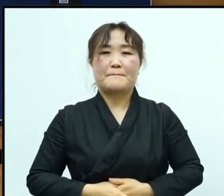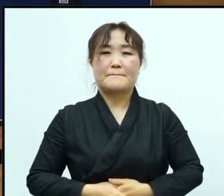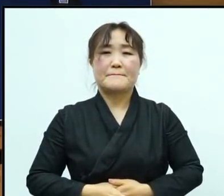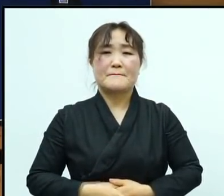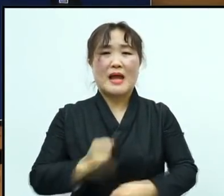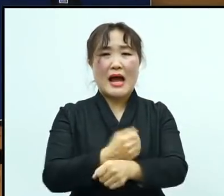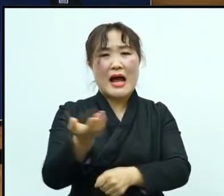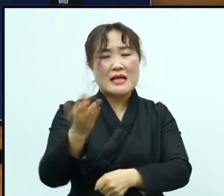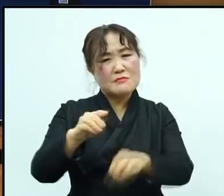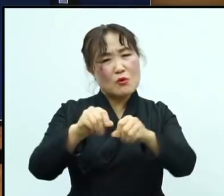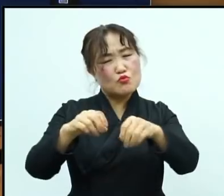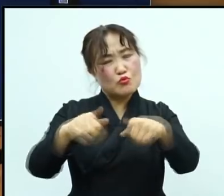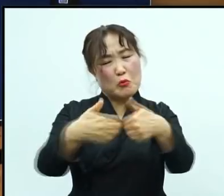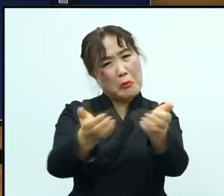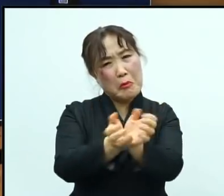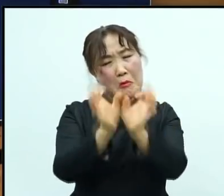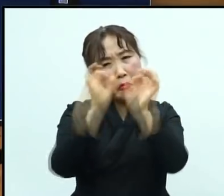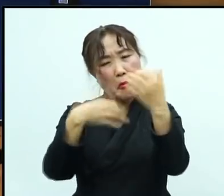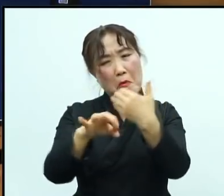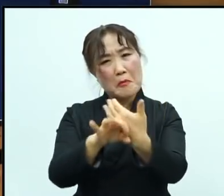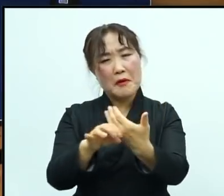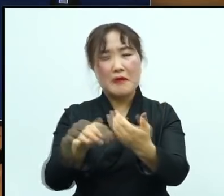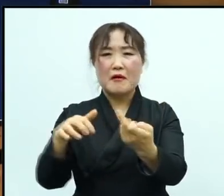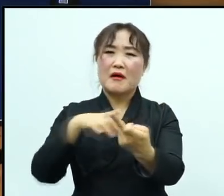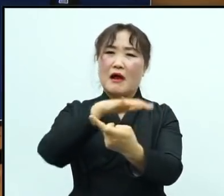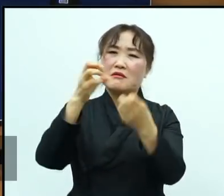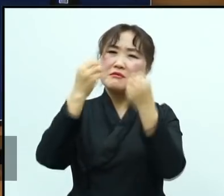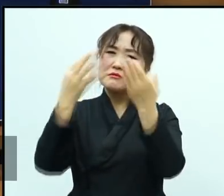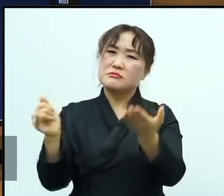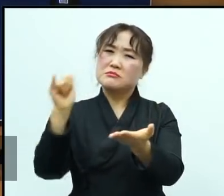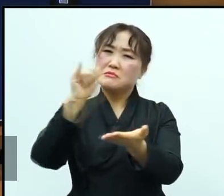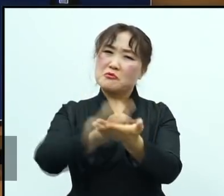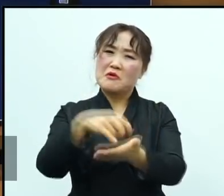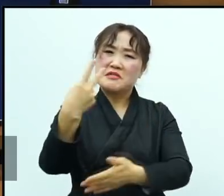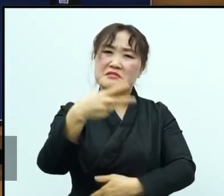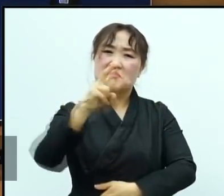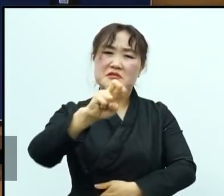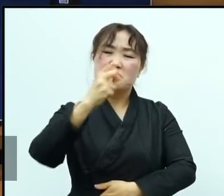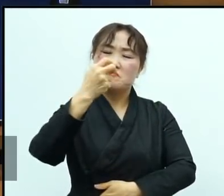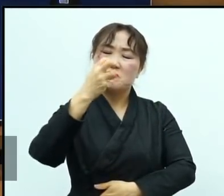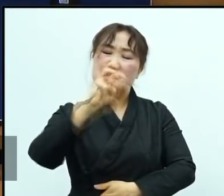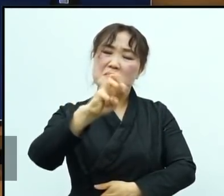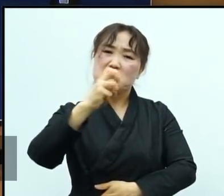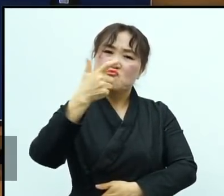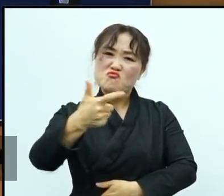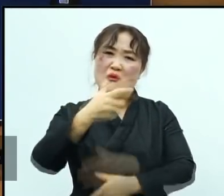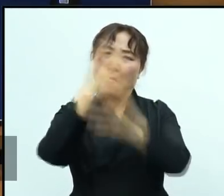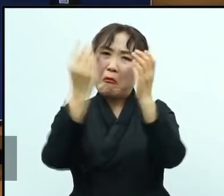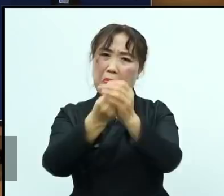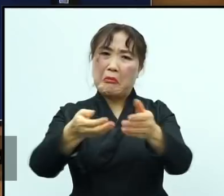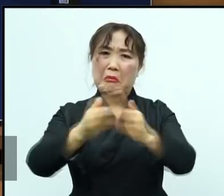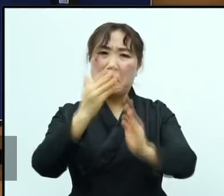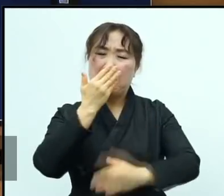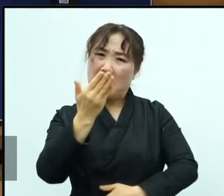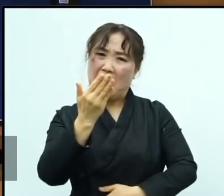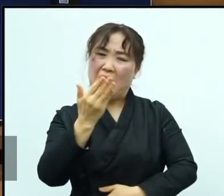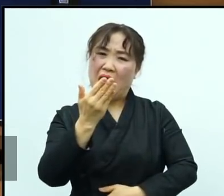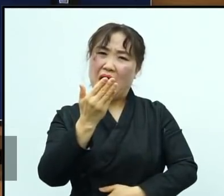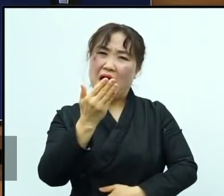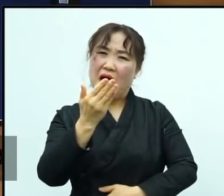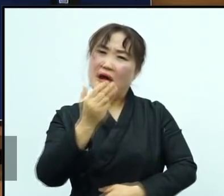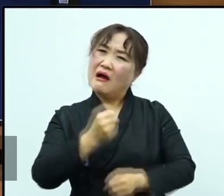하지만 국토부의 기준을 따르면 가덕 신공항은 2036년이 되어야 완공이 가능한 그런